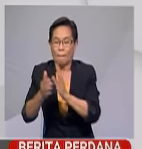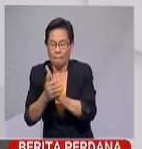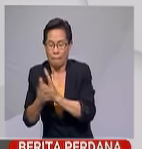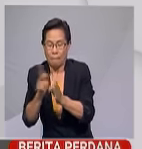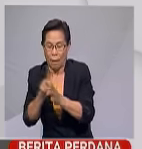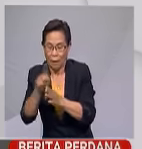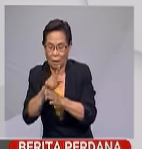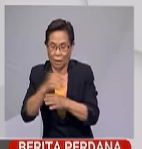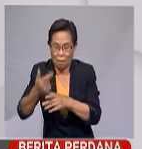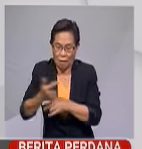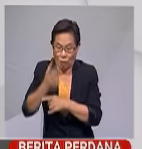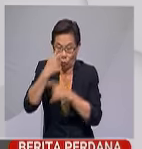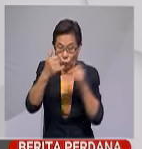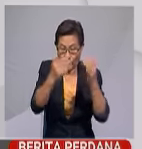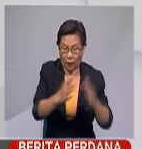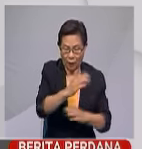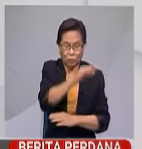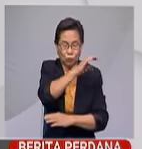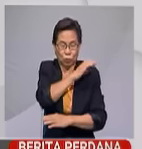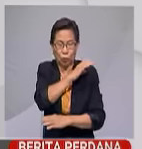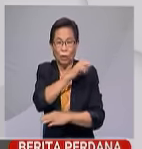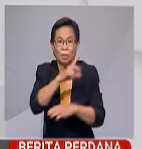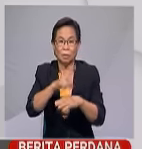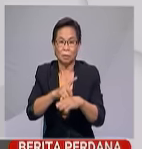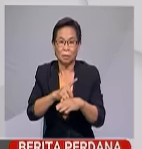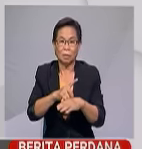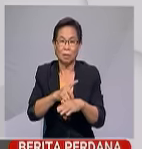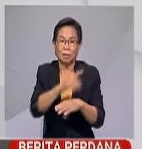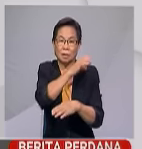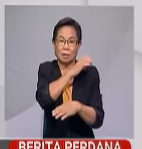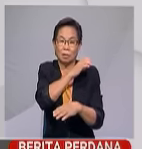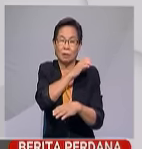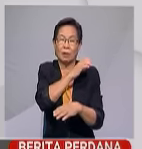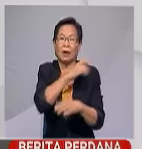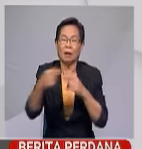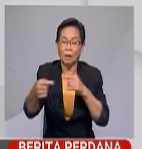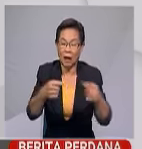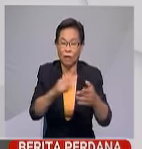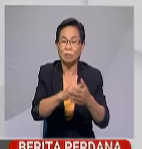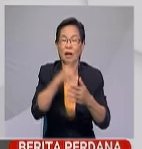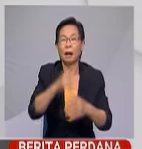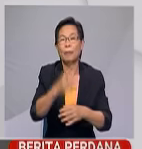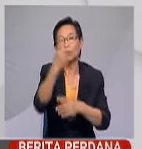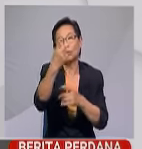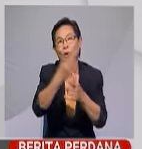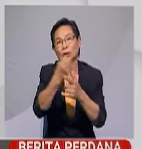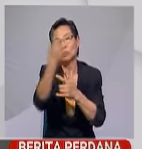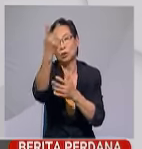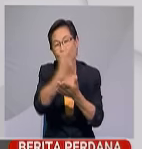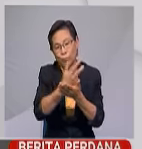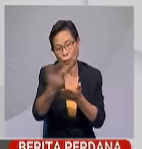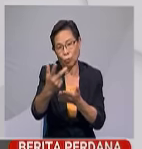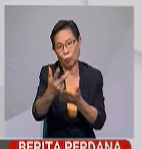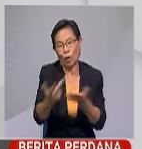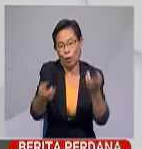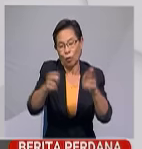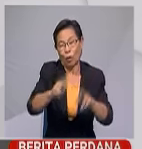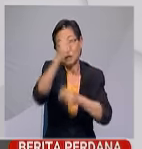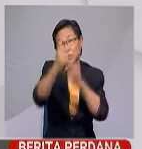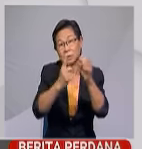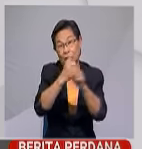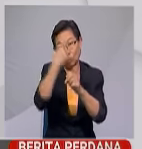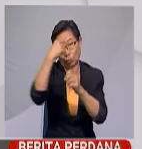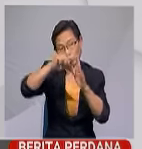dan latihan untuk pemain dan jurulatih di bumi Liga La Liga itu selama 2 hingga 3 minggu bagi tempoh kontrak setahun